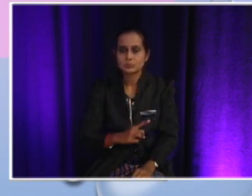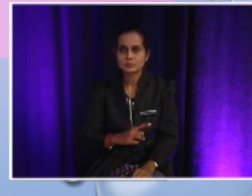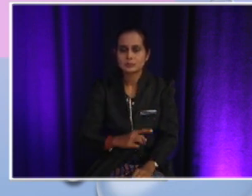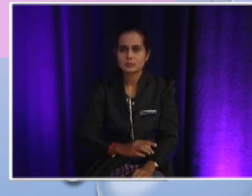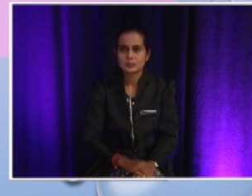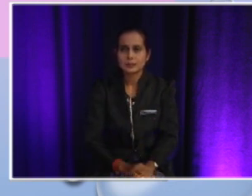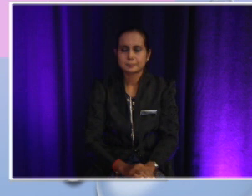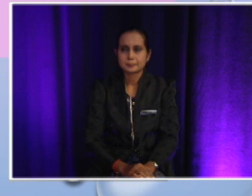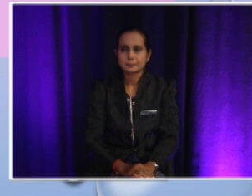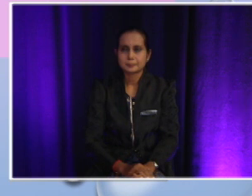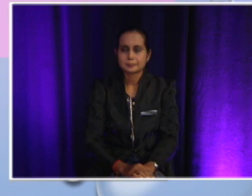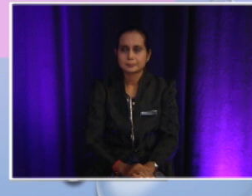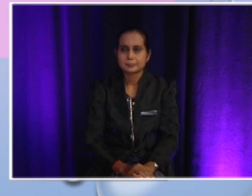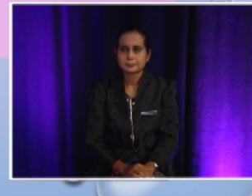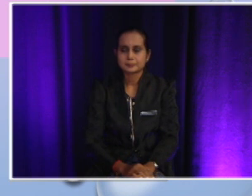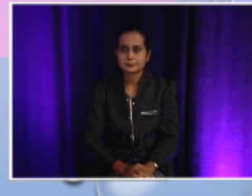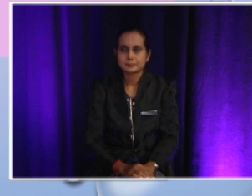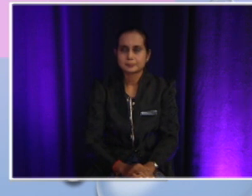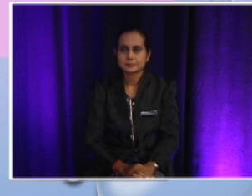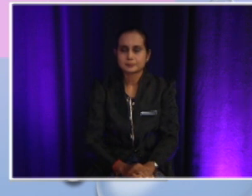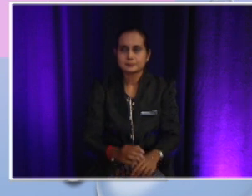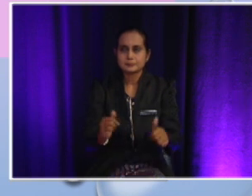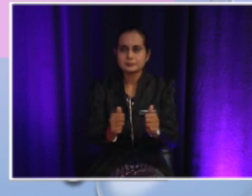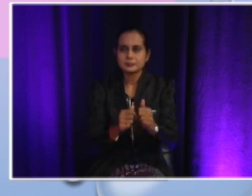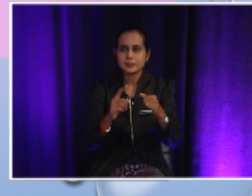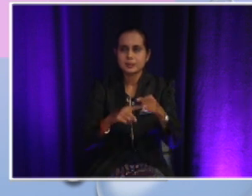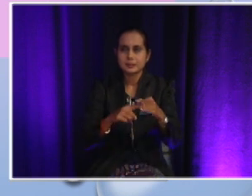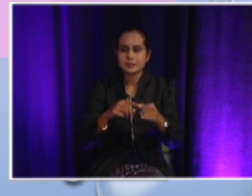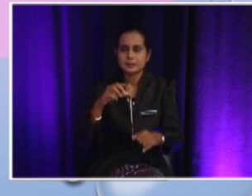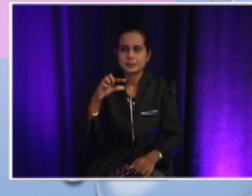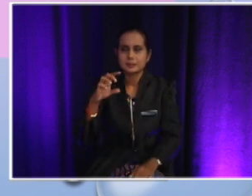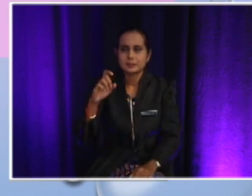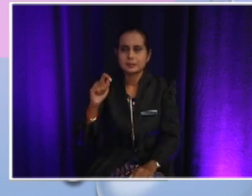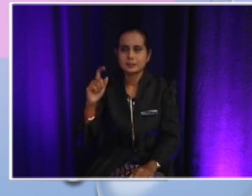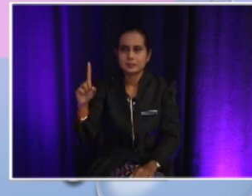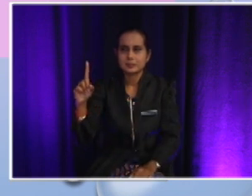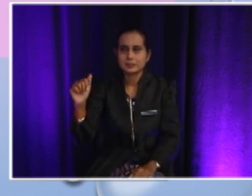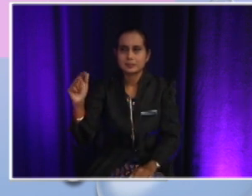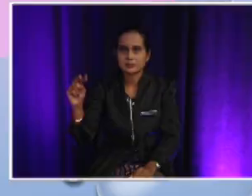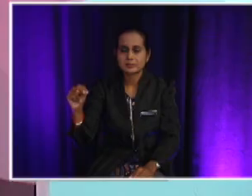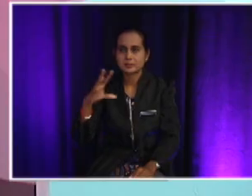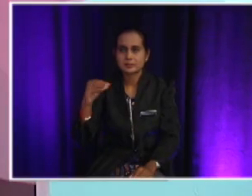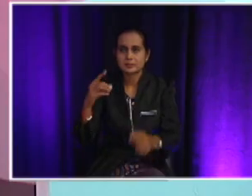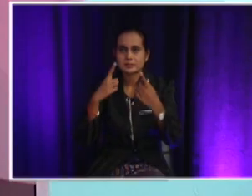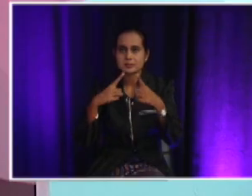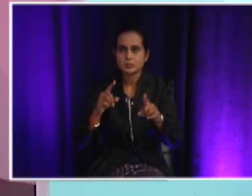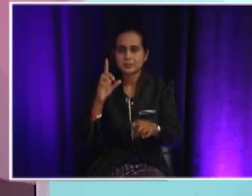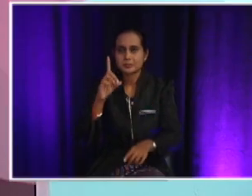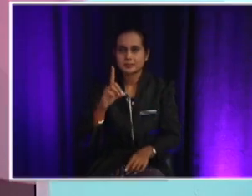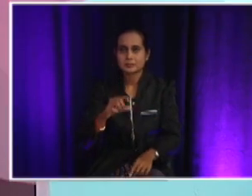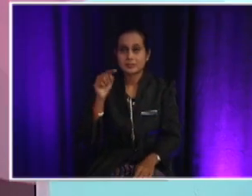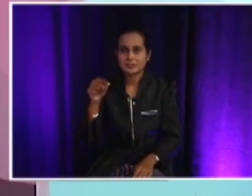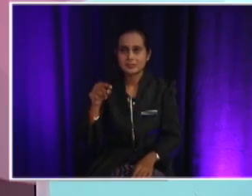satu. Sini satu akan keluar satu, berakhir dengan gate dan akan jadi satu. Itu sebab kita dapat jawapan dia satu. So yang ini perlu